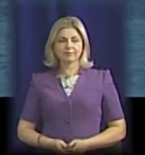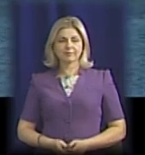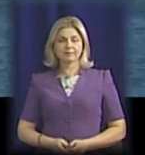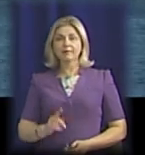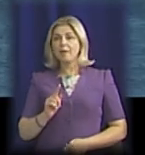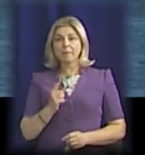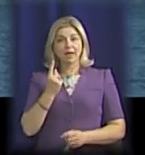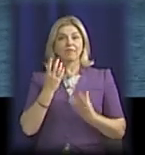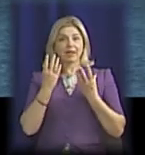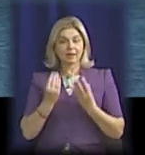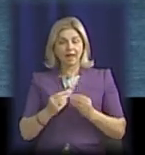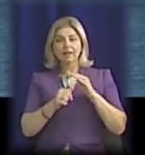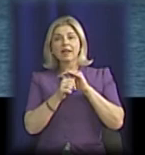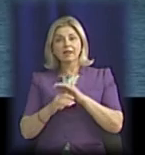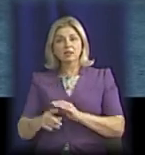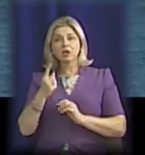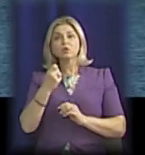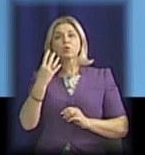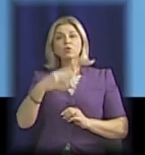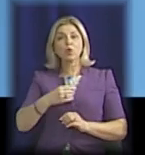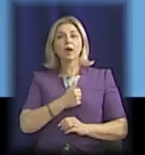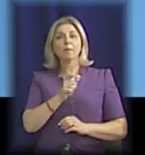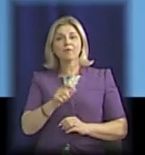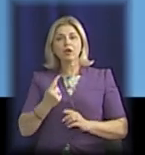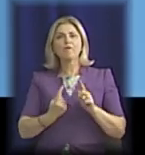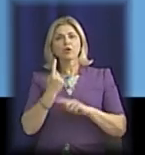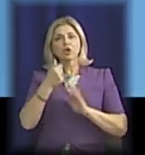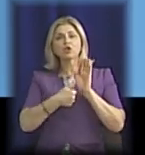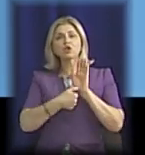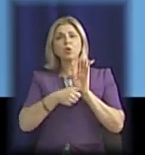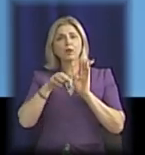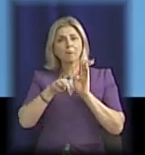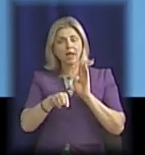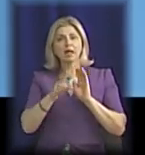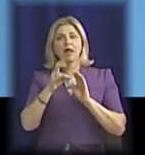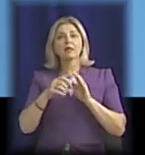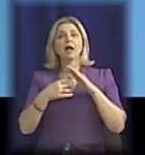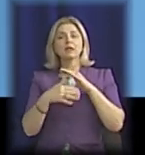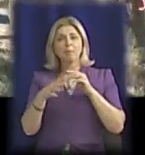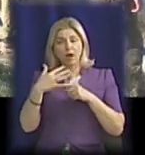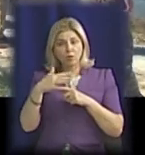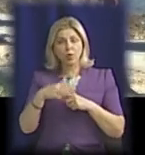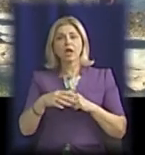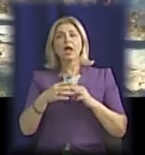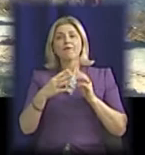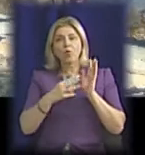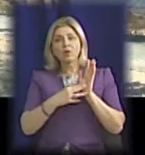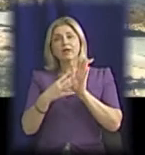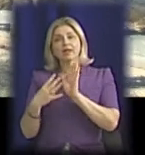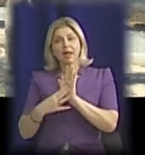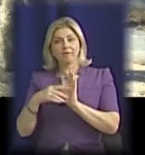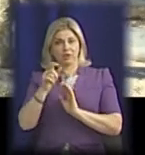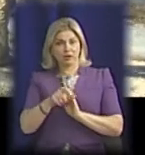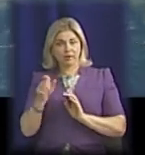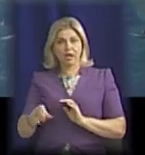В перший день десантуються 140 бійців, висота 600 метрів, на борту 8-9 парашутистів. Серед них бійці